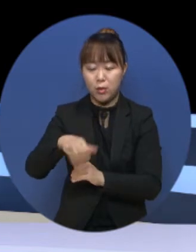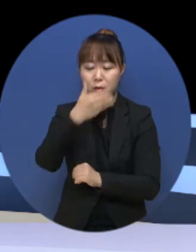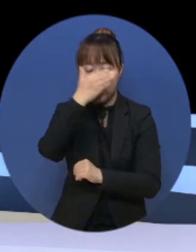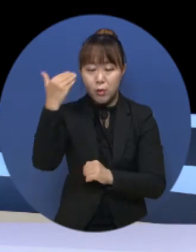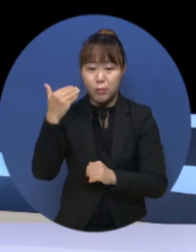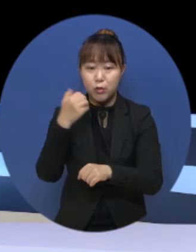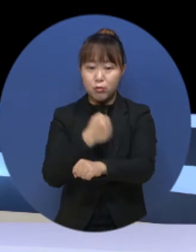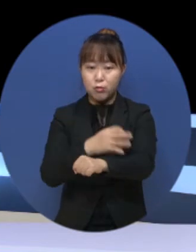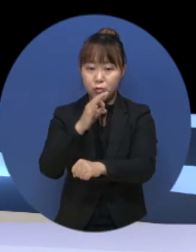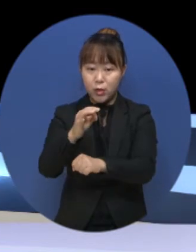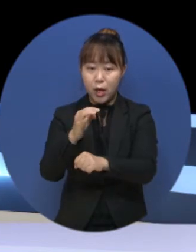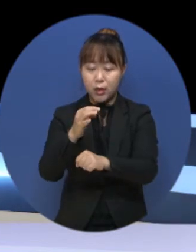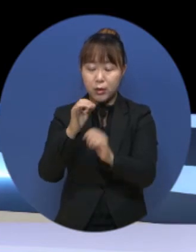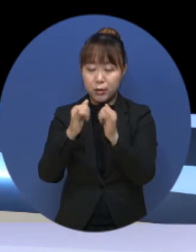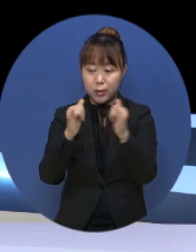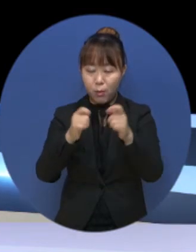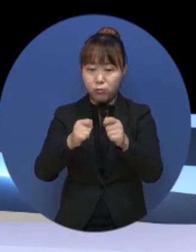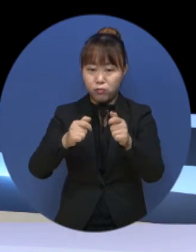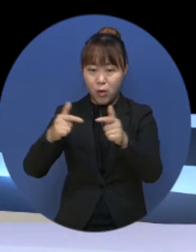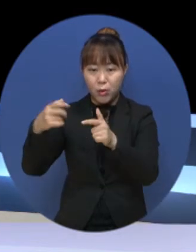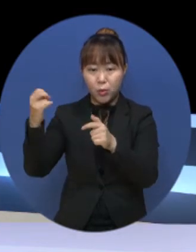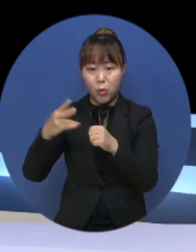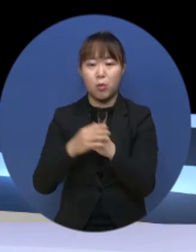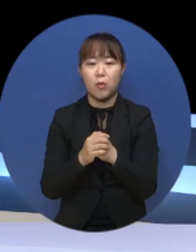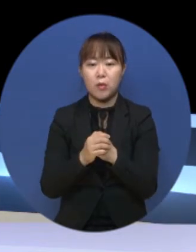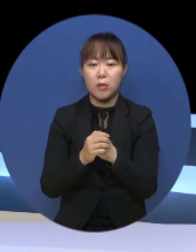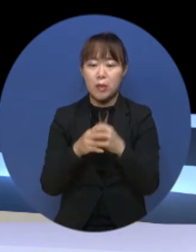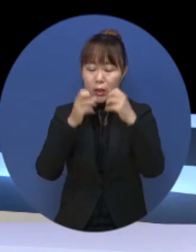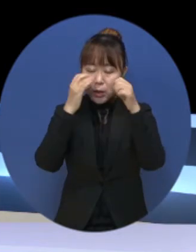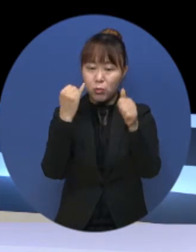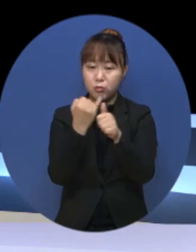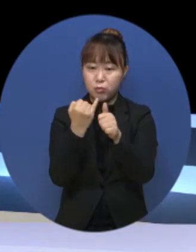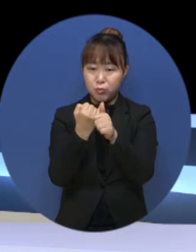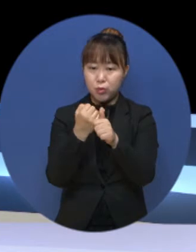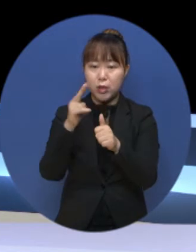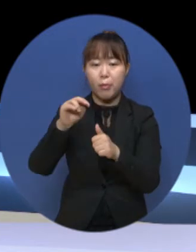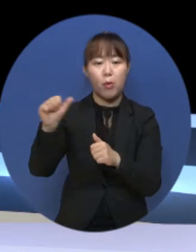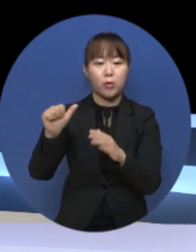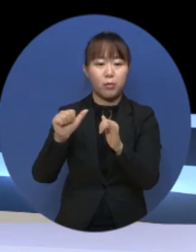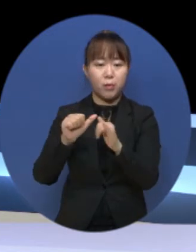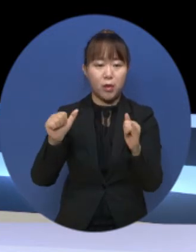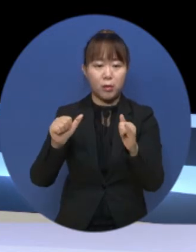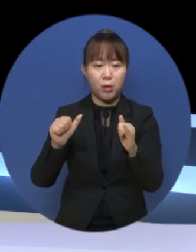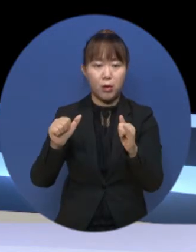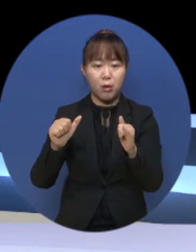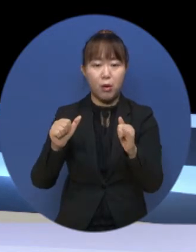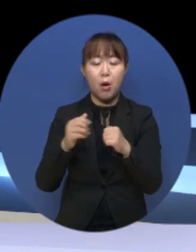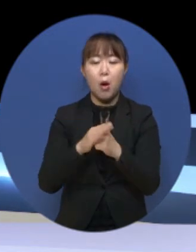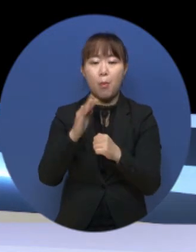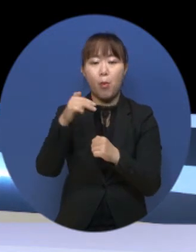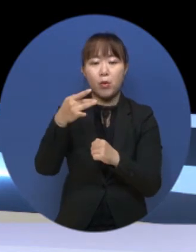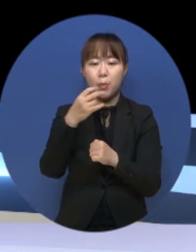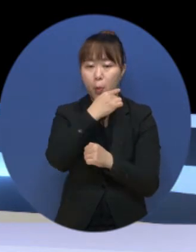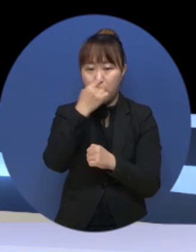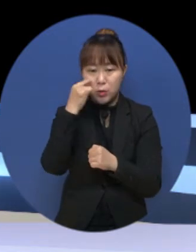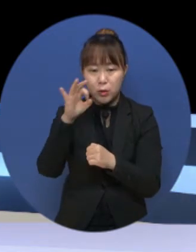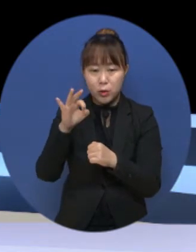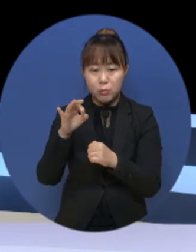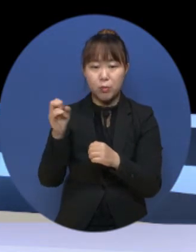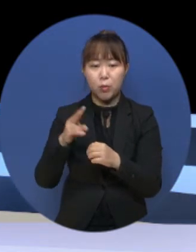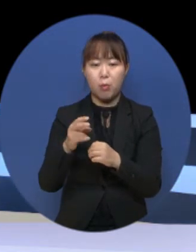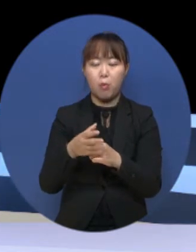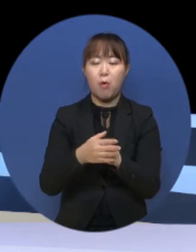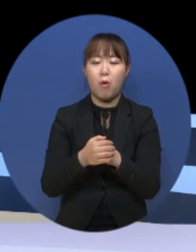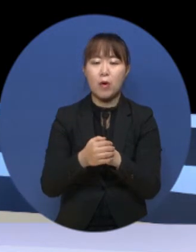청년수당 대상자 확대에 이어 신혼부부 2만 5천 상에게 보증금 저리 융자와 임대주택